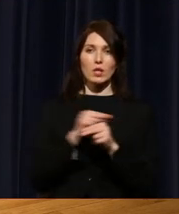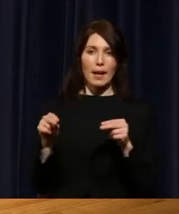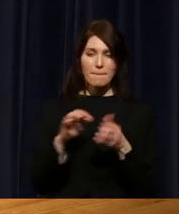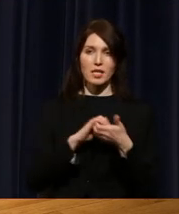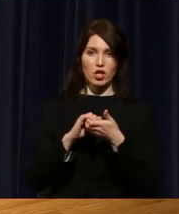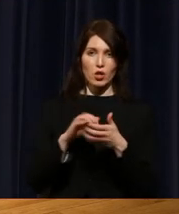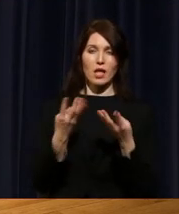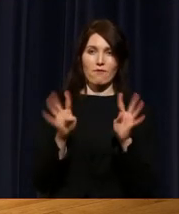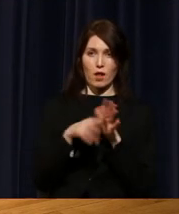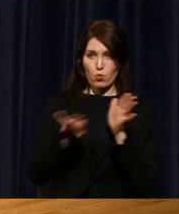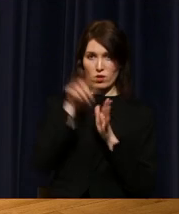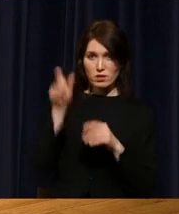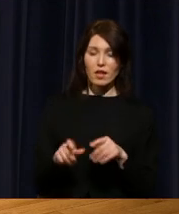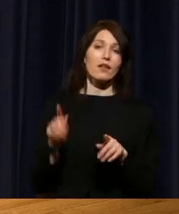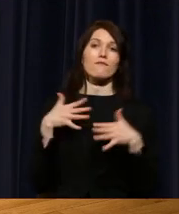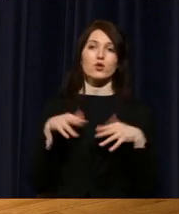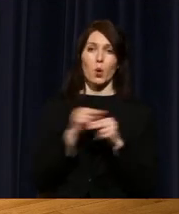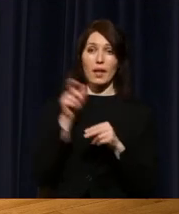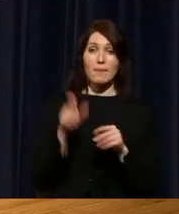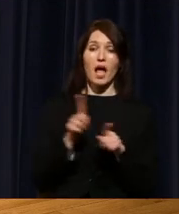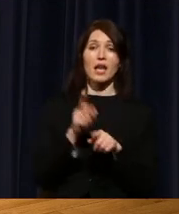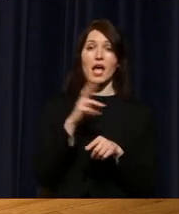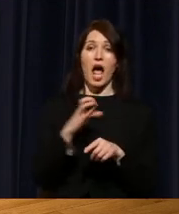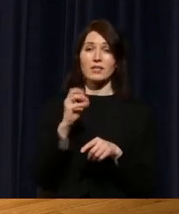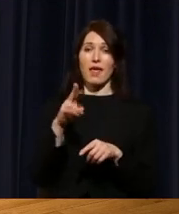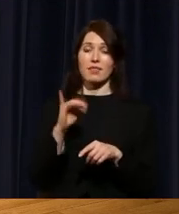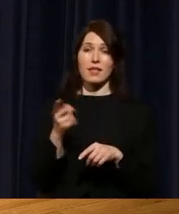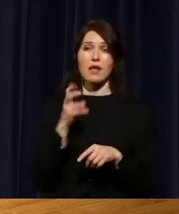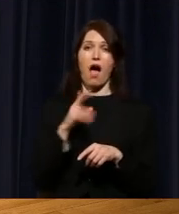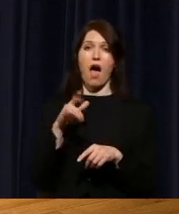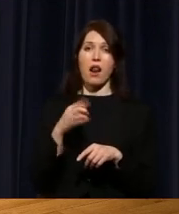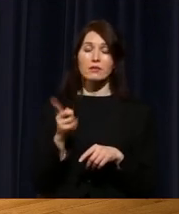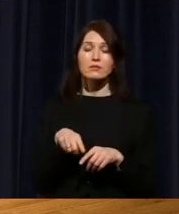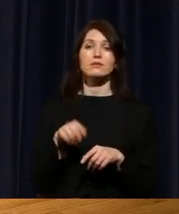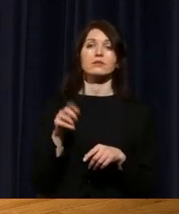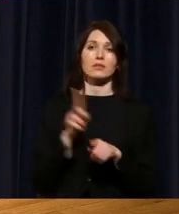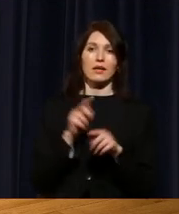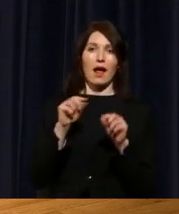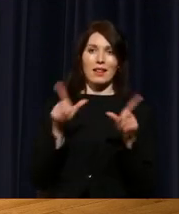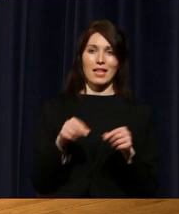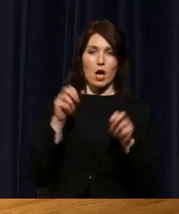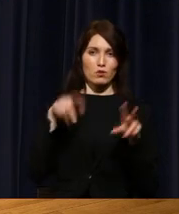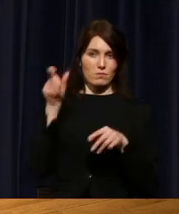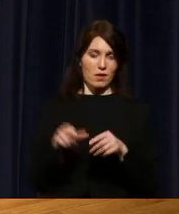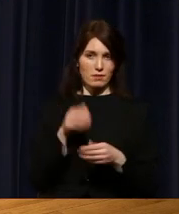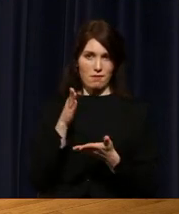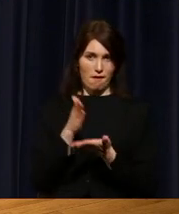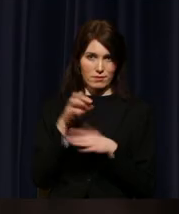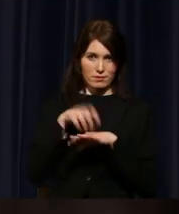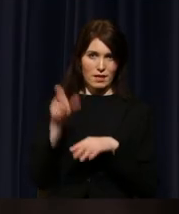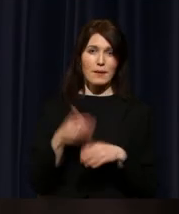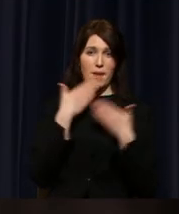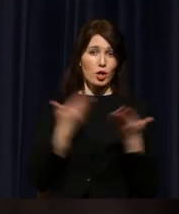locekli. Nu, un kopā ar mums bija arī savukārt Kārlis Rācens, kā ārsts internists un rezidents nefroloģijā. Paldies